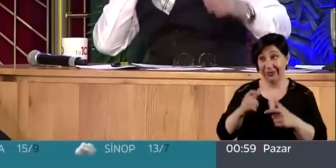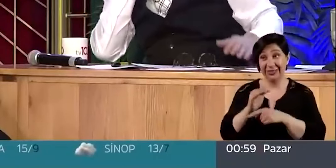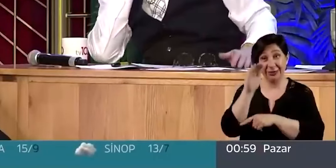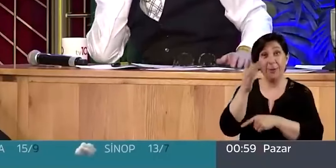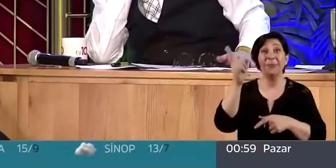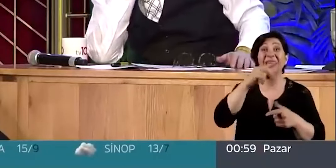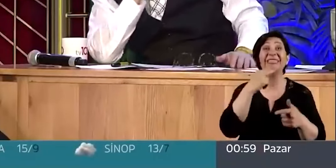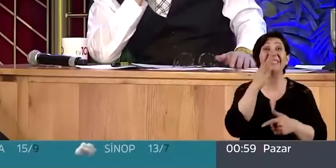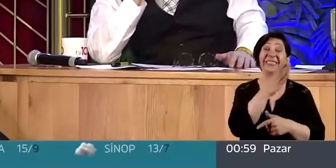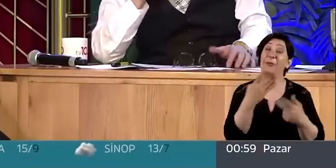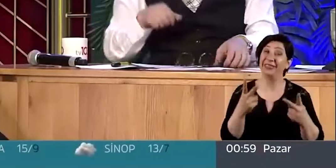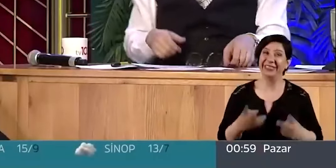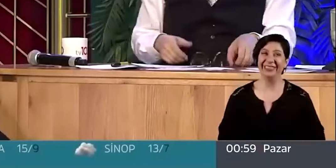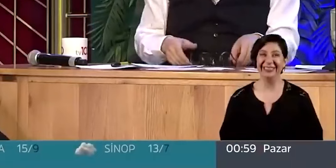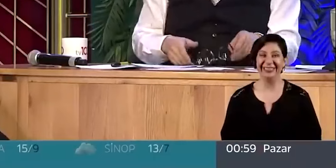başka kadına gidin.